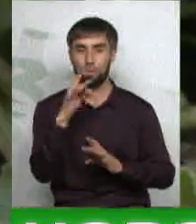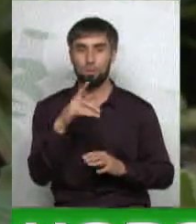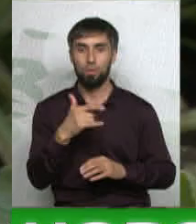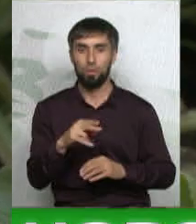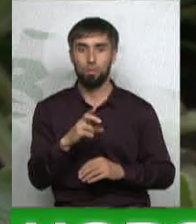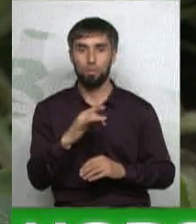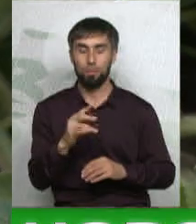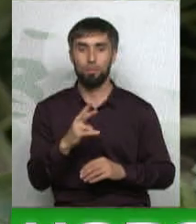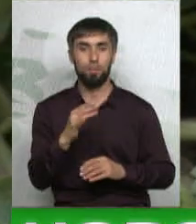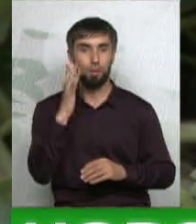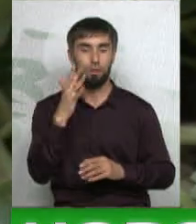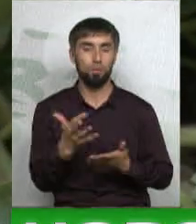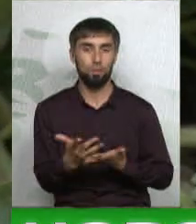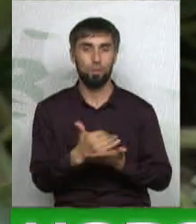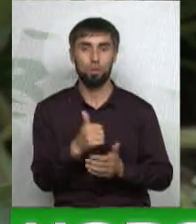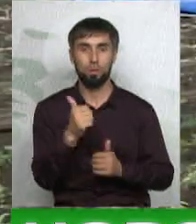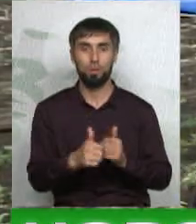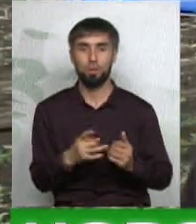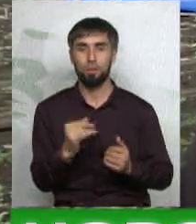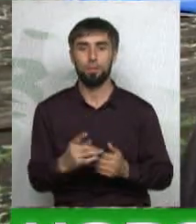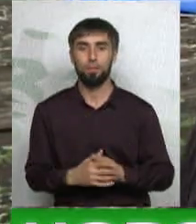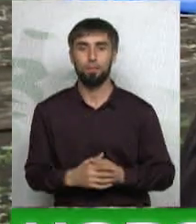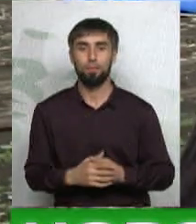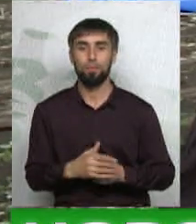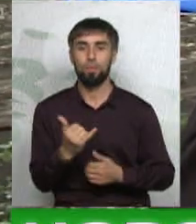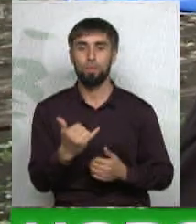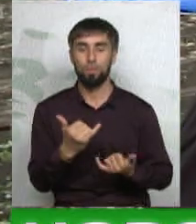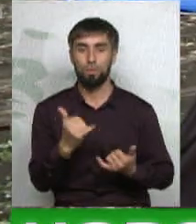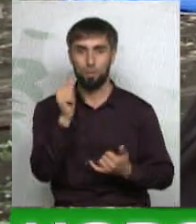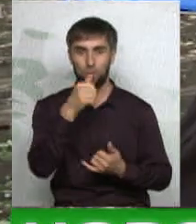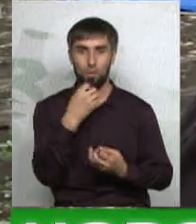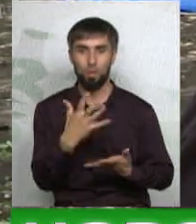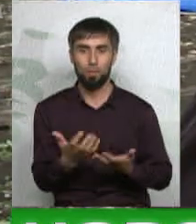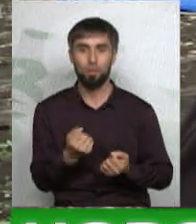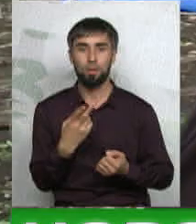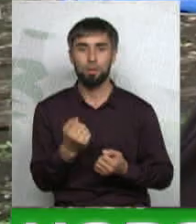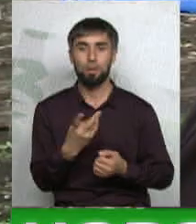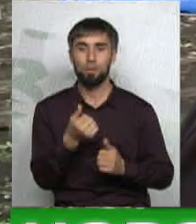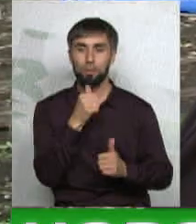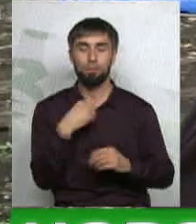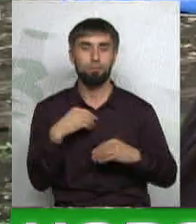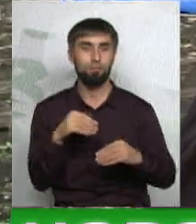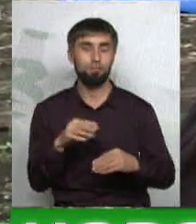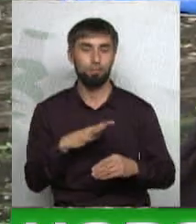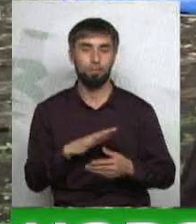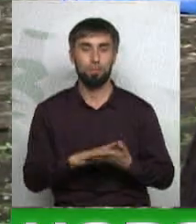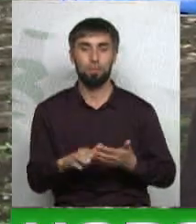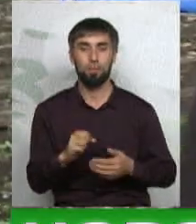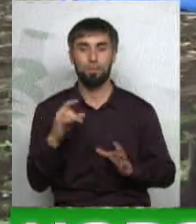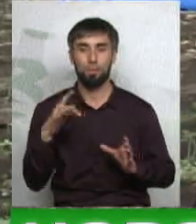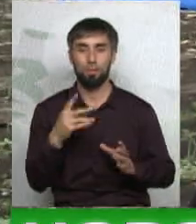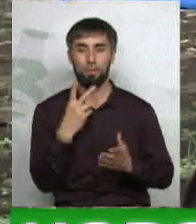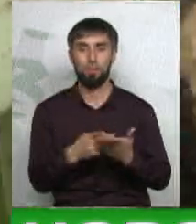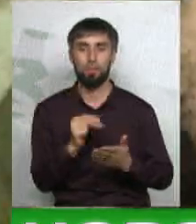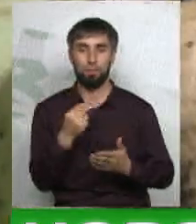Гупе Беркут намерены собирать регулярно. В этом году хорошо получится? В этом году хорошо получится. На пробу мы посадили вот чисто арбуз. Вот смотри,